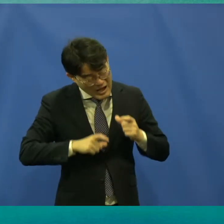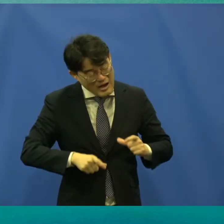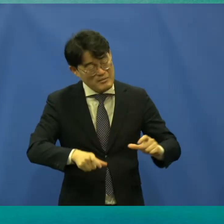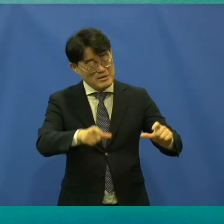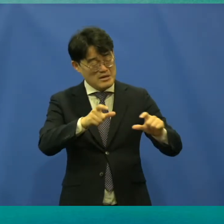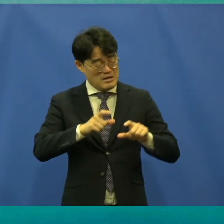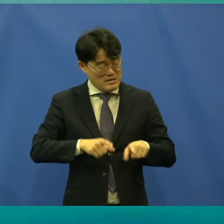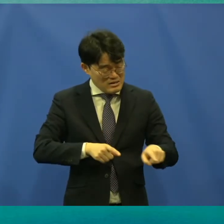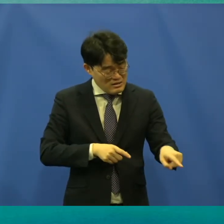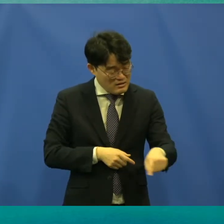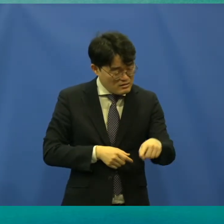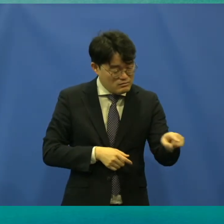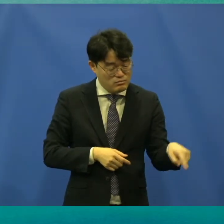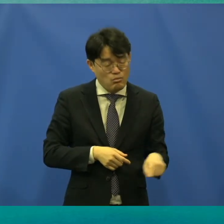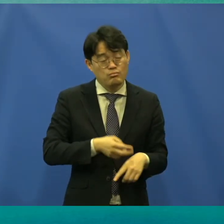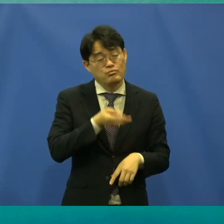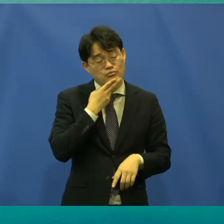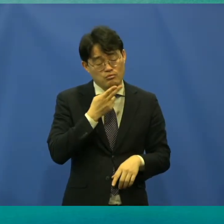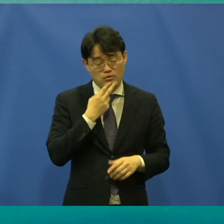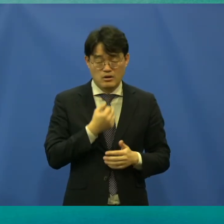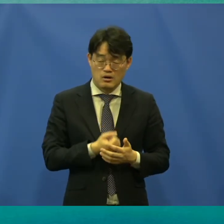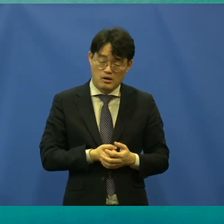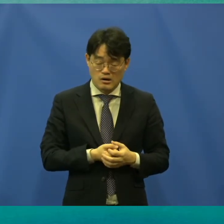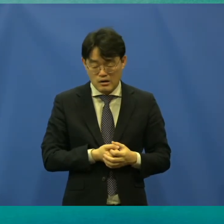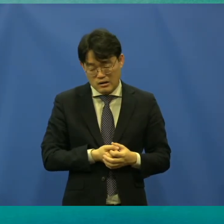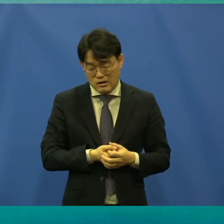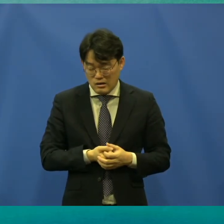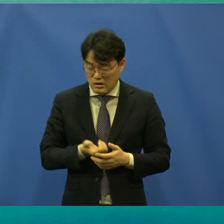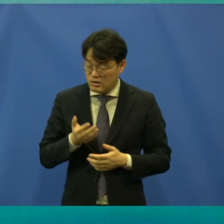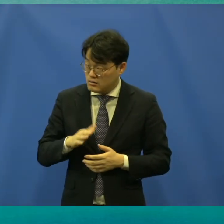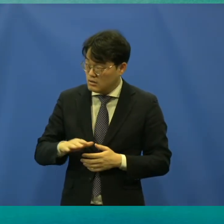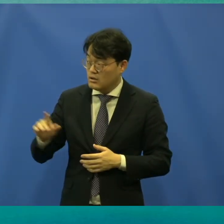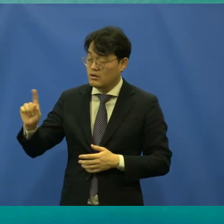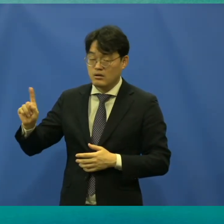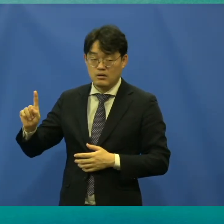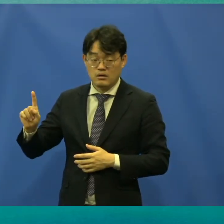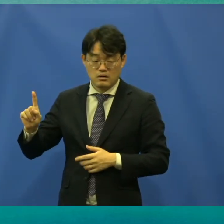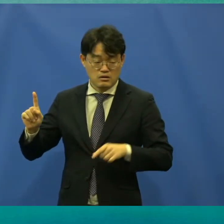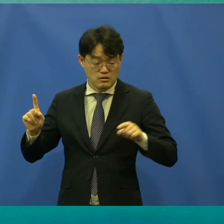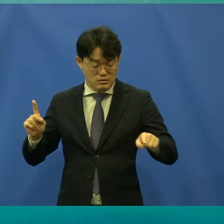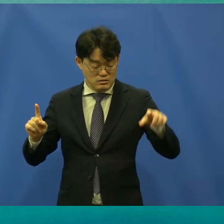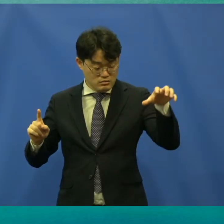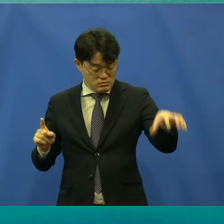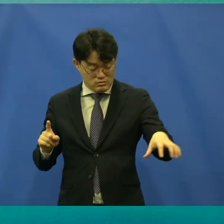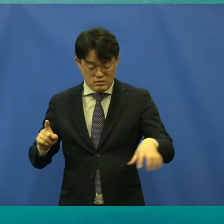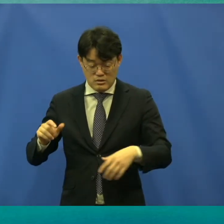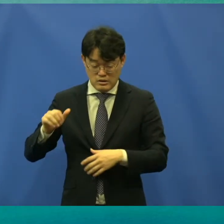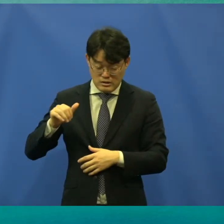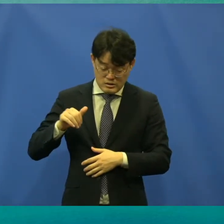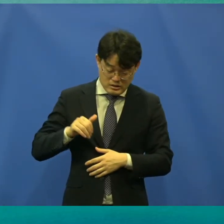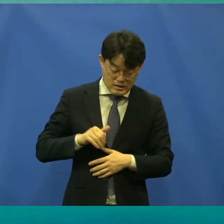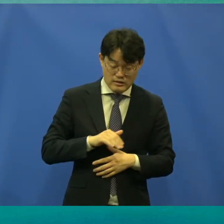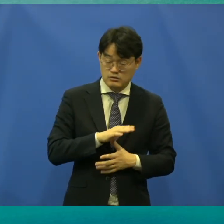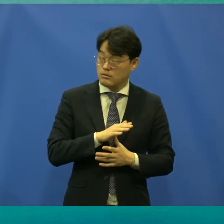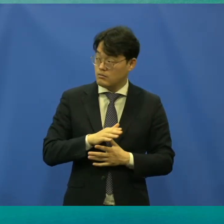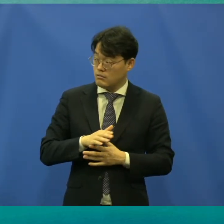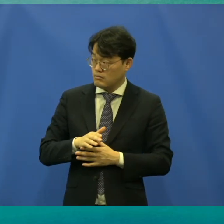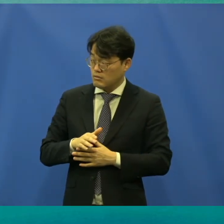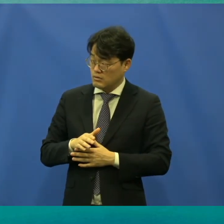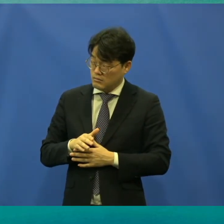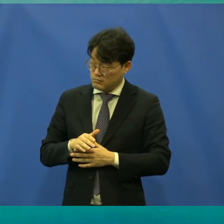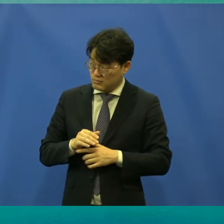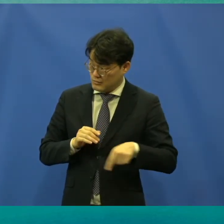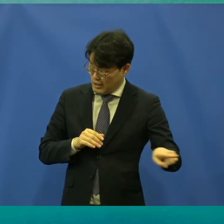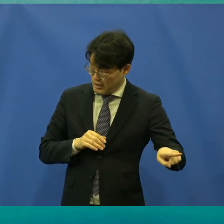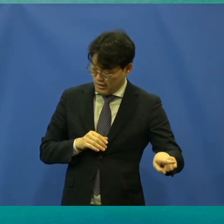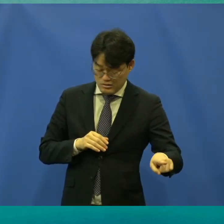하나님의 말씀이 임하니까 그 갈릴리 있는 그 바다에 있는 그 고기들을 다 그 순간에 그곳으로 다 집합하게